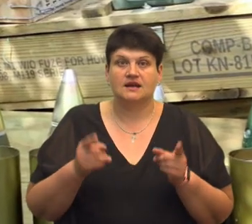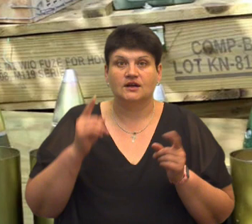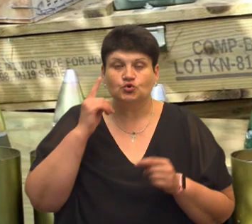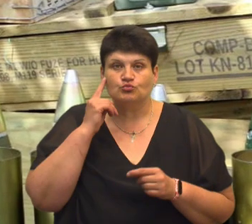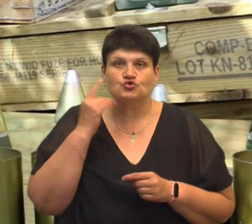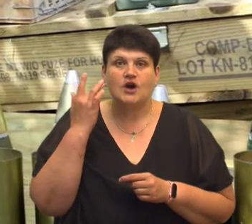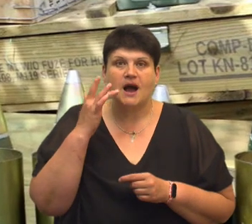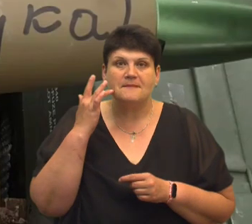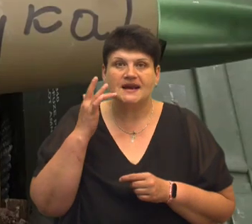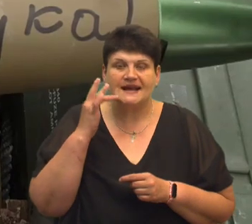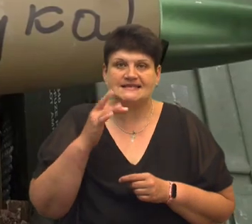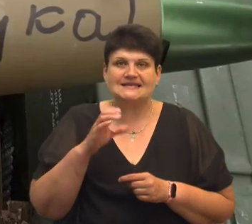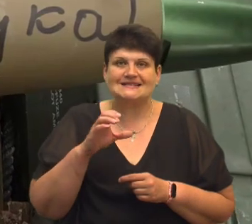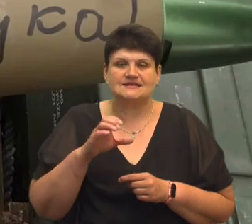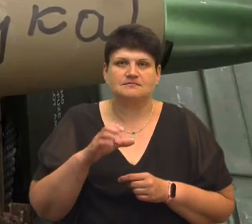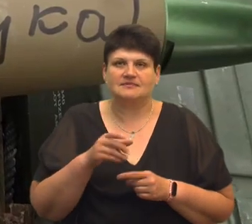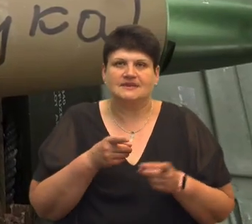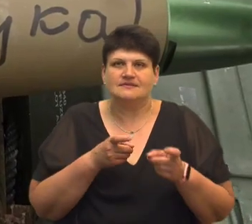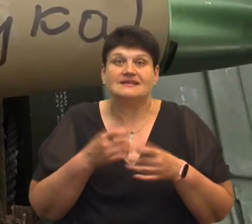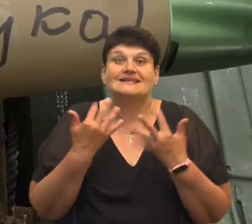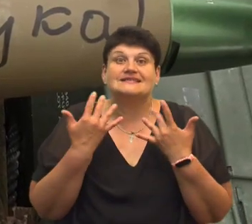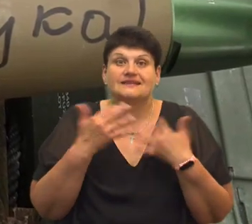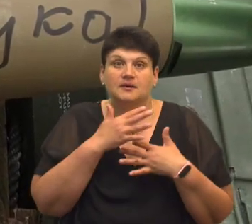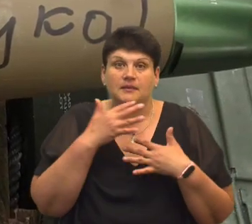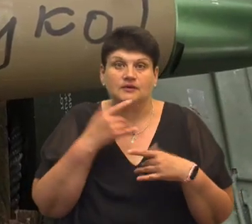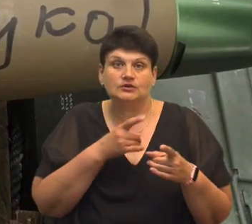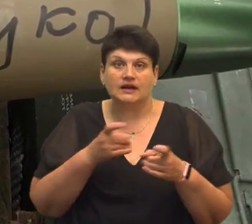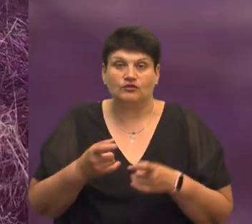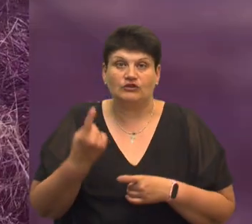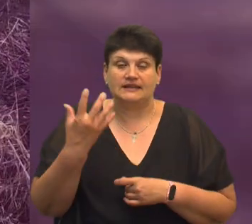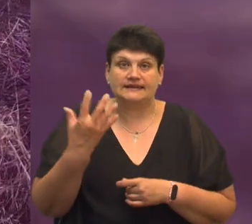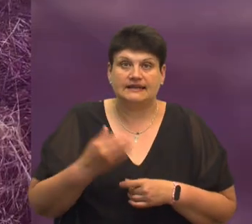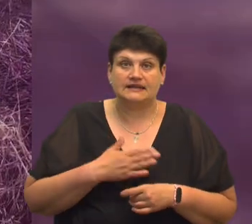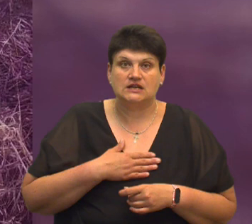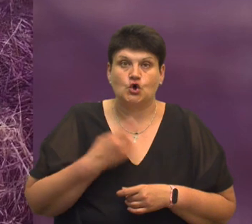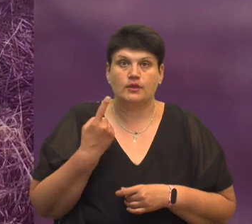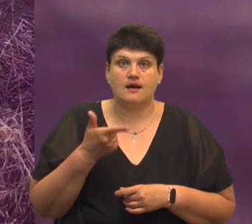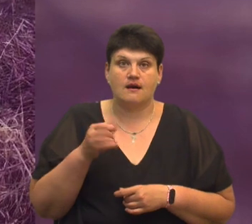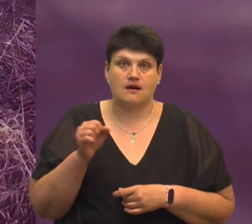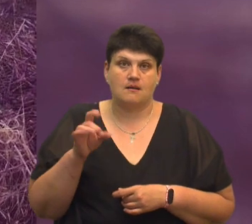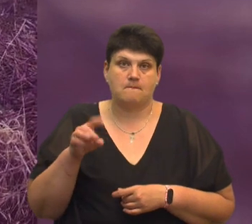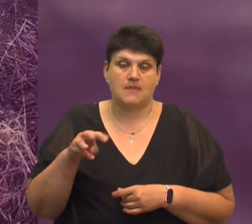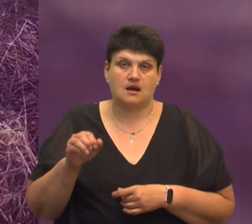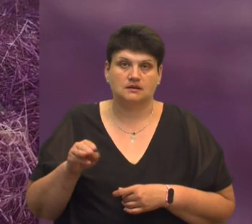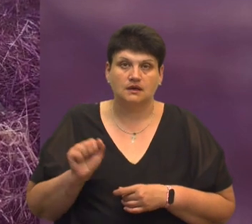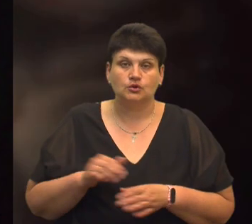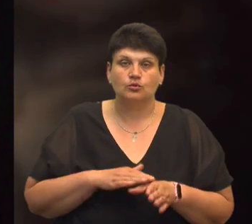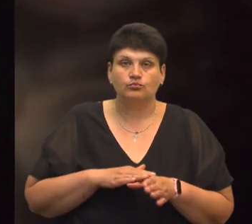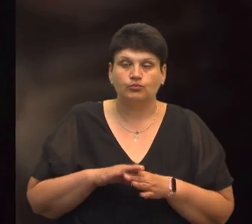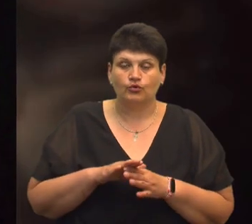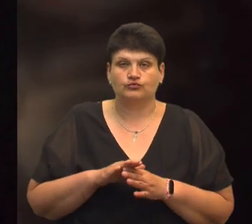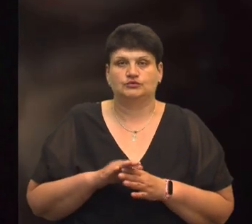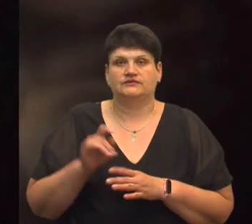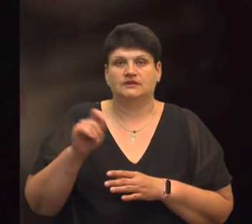не вистрілюють стільки снарядів за день, скільки там наша одна гармата. До повномасштабного вторгнення Микола воював на Сході